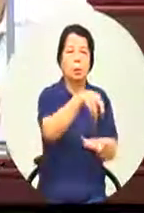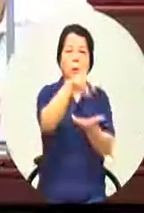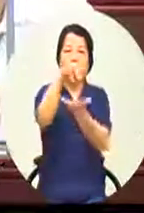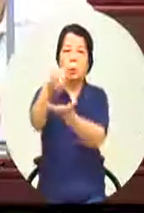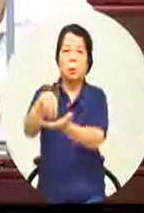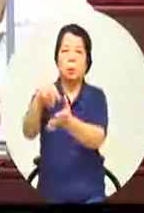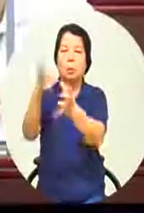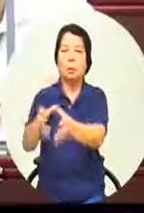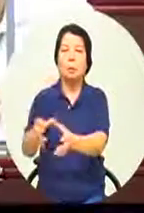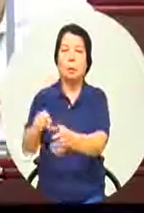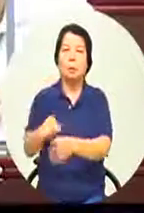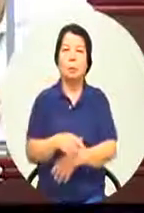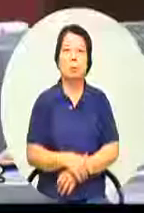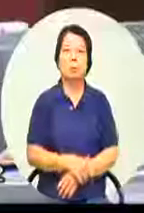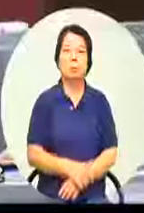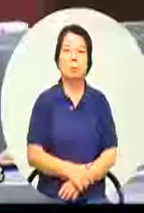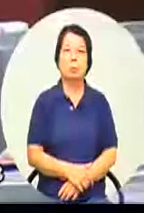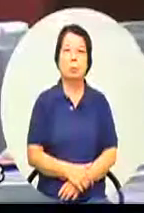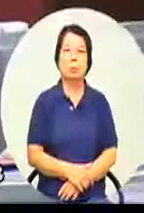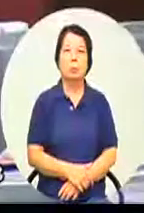成。是，